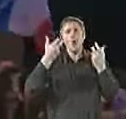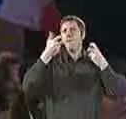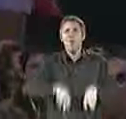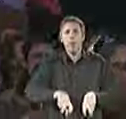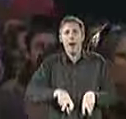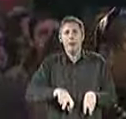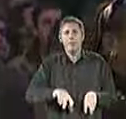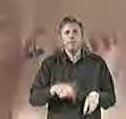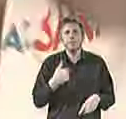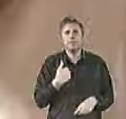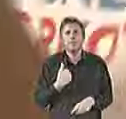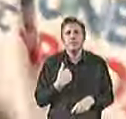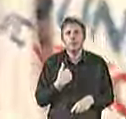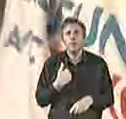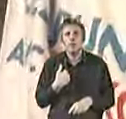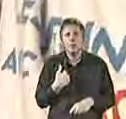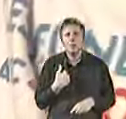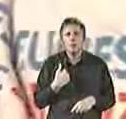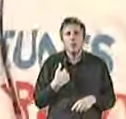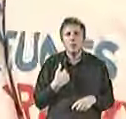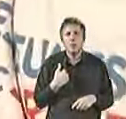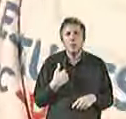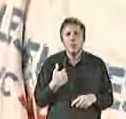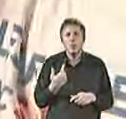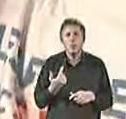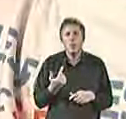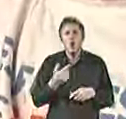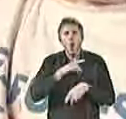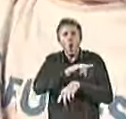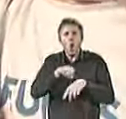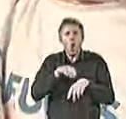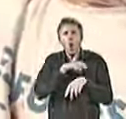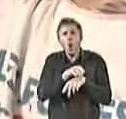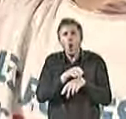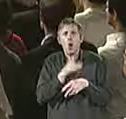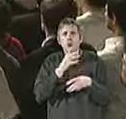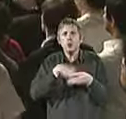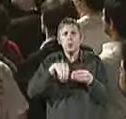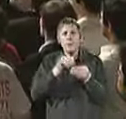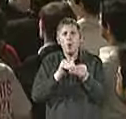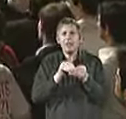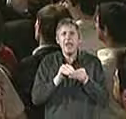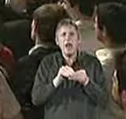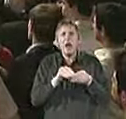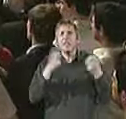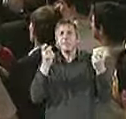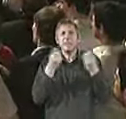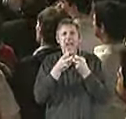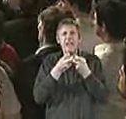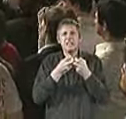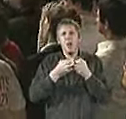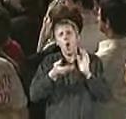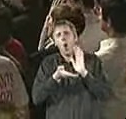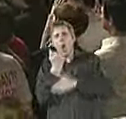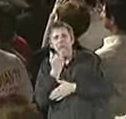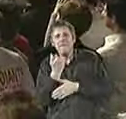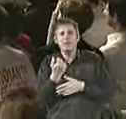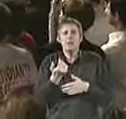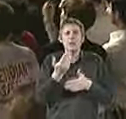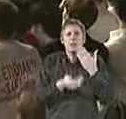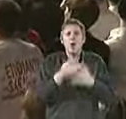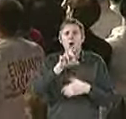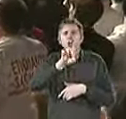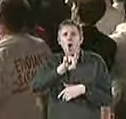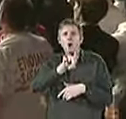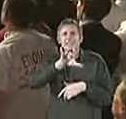En exonérant les heures supplémentaires pour sortir des 35 heures,